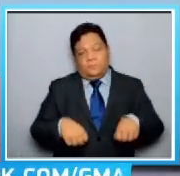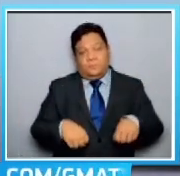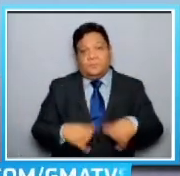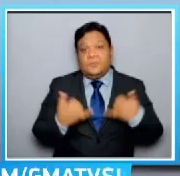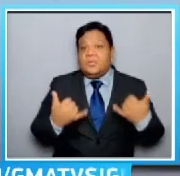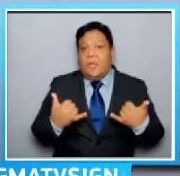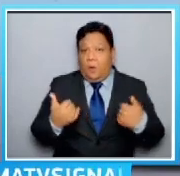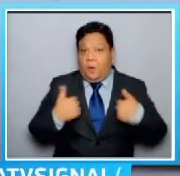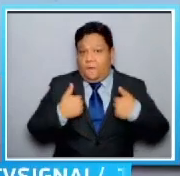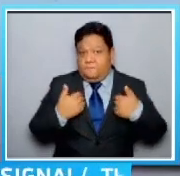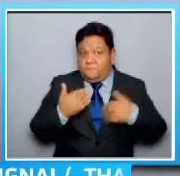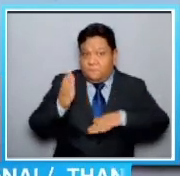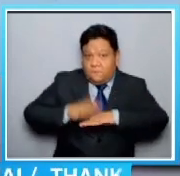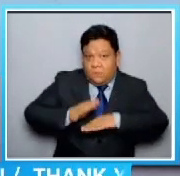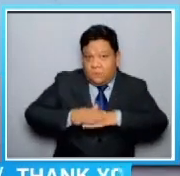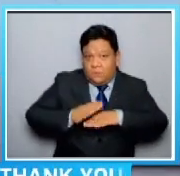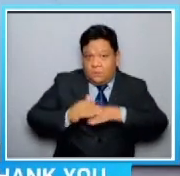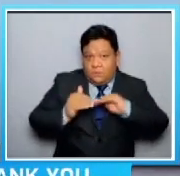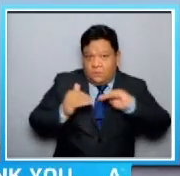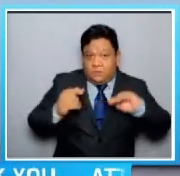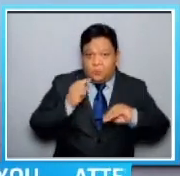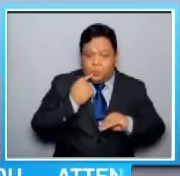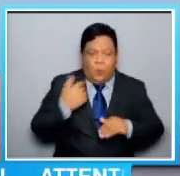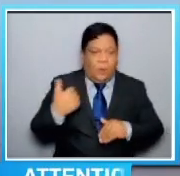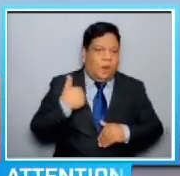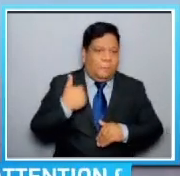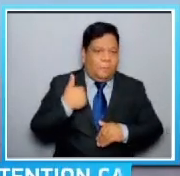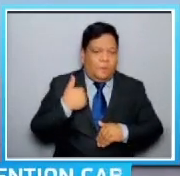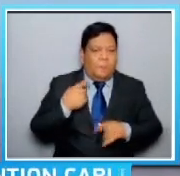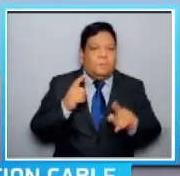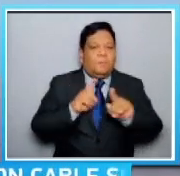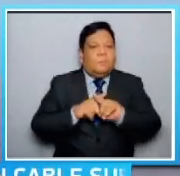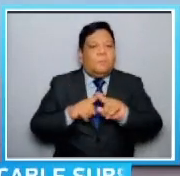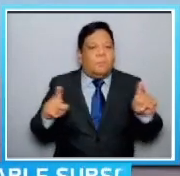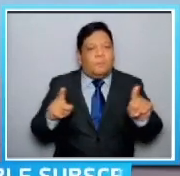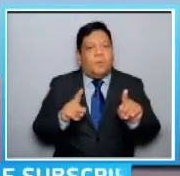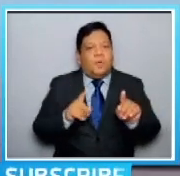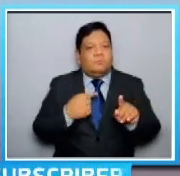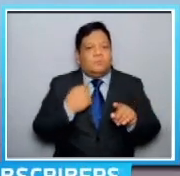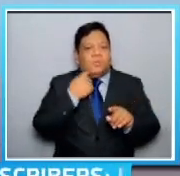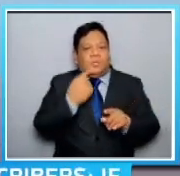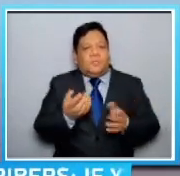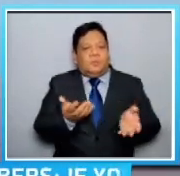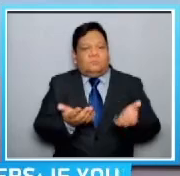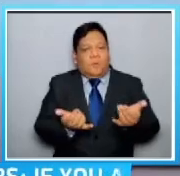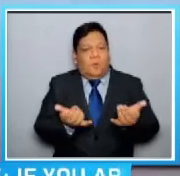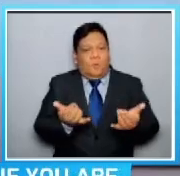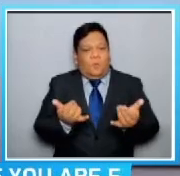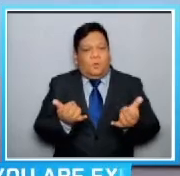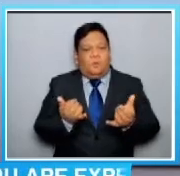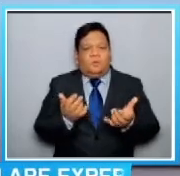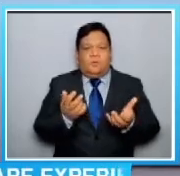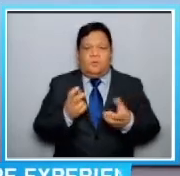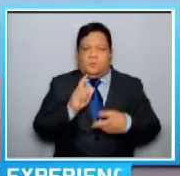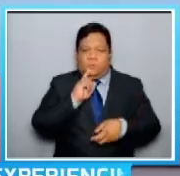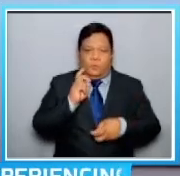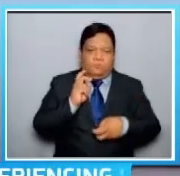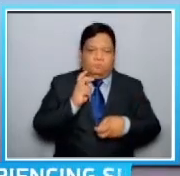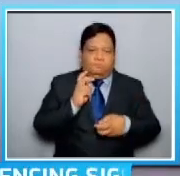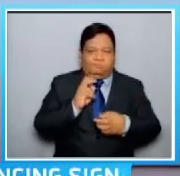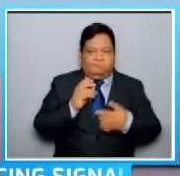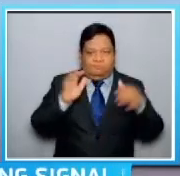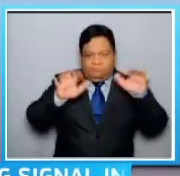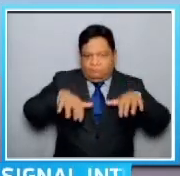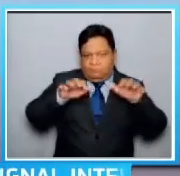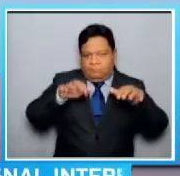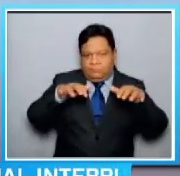naman ito at pero magiging rough condition na over the parts of the northern Philippine area.